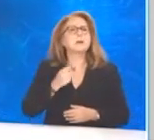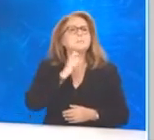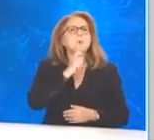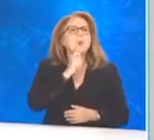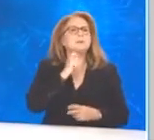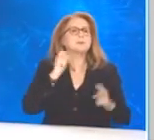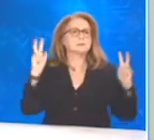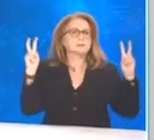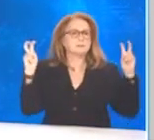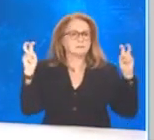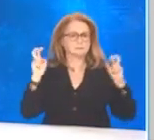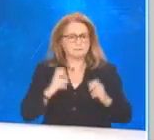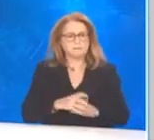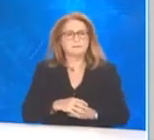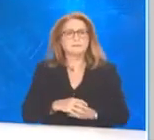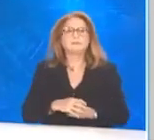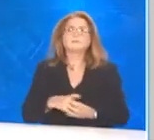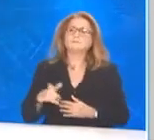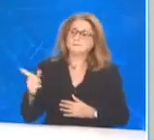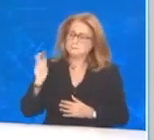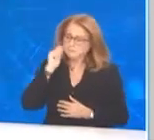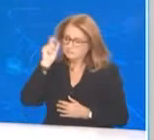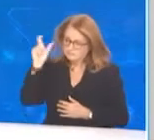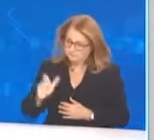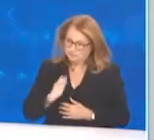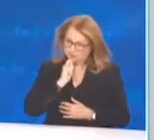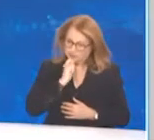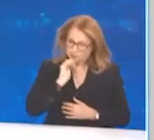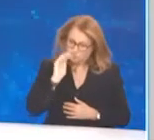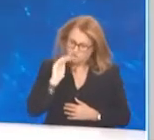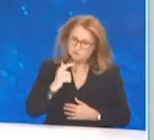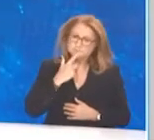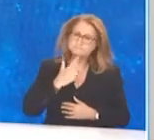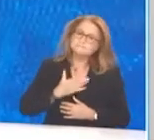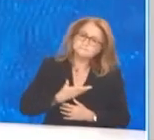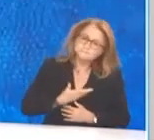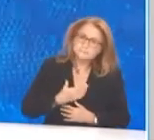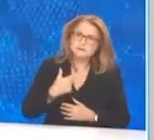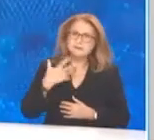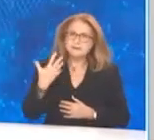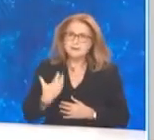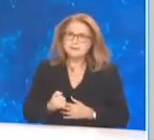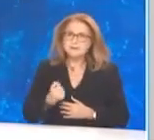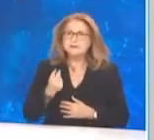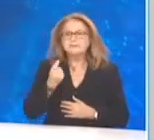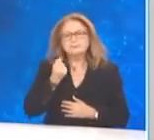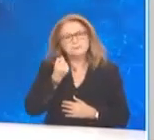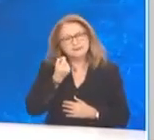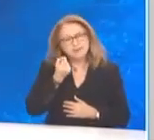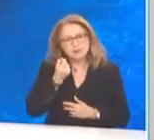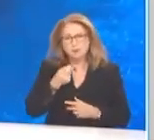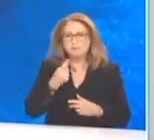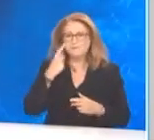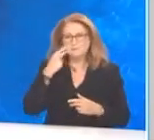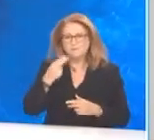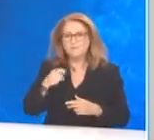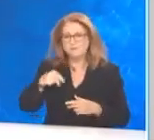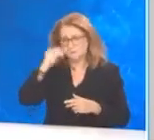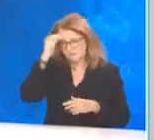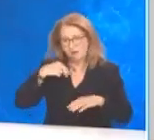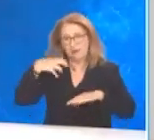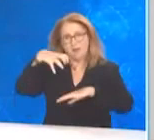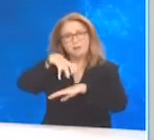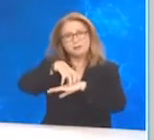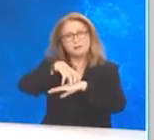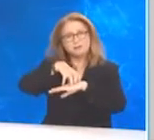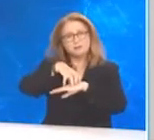Ευχαριστώ πολύ. Κύριε Υπουργέ, επειδή υπάρχει μια μικρή αλλά υπαρκτή τάση στο εσωτερικό της ιεραρχίας της Εκκλησίας της